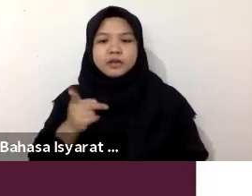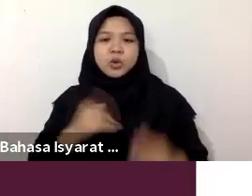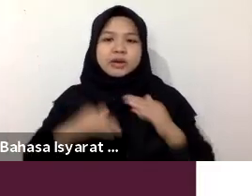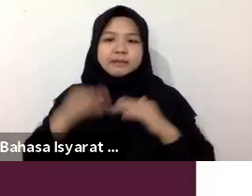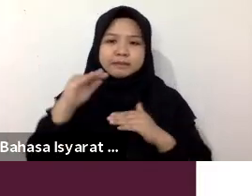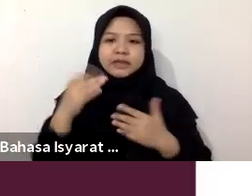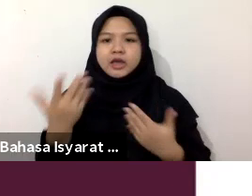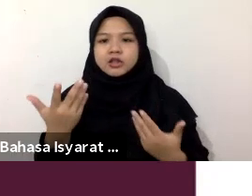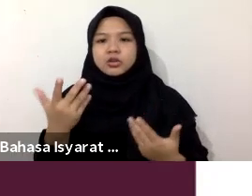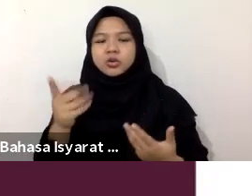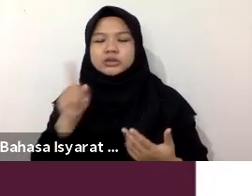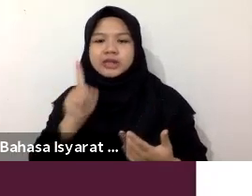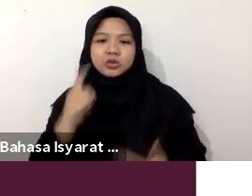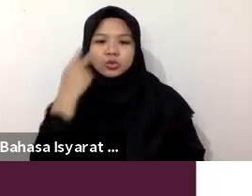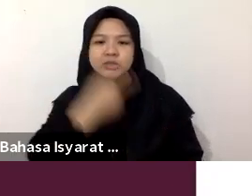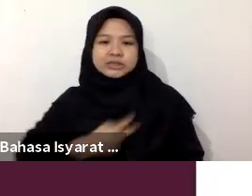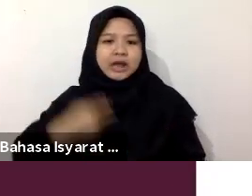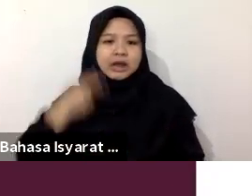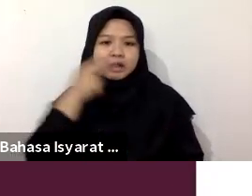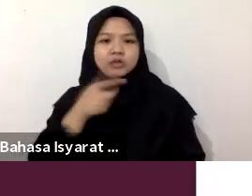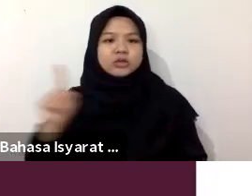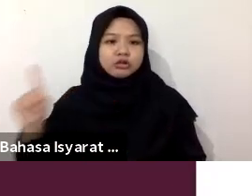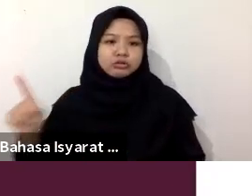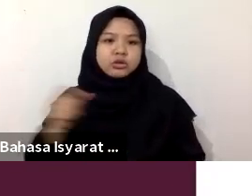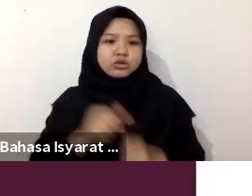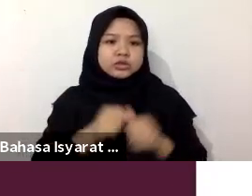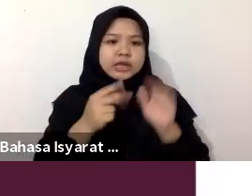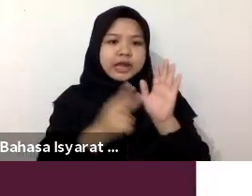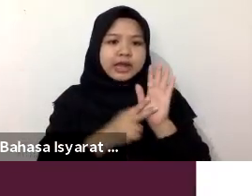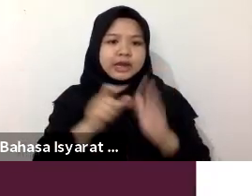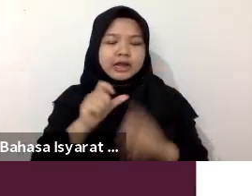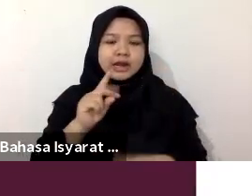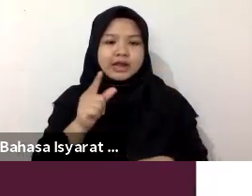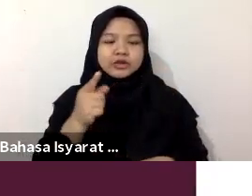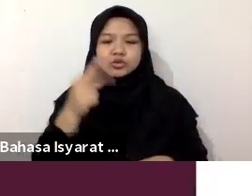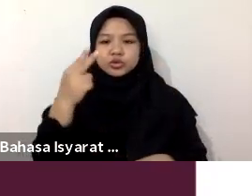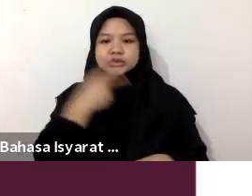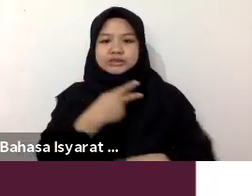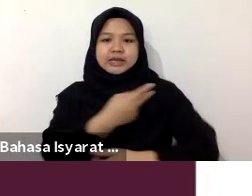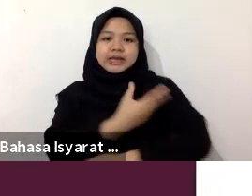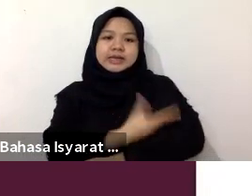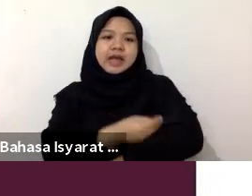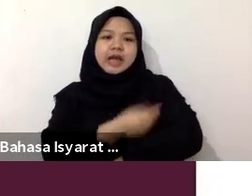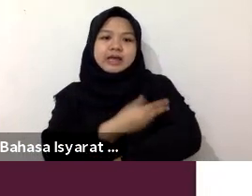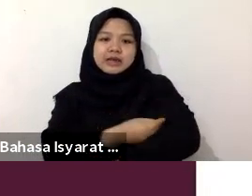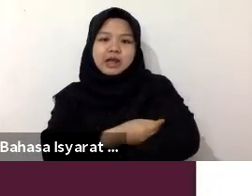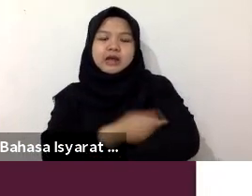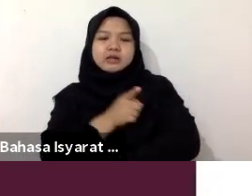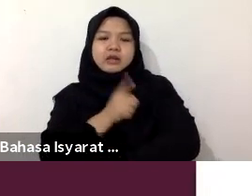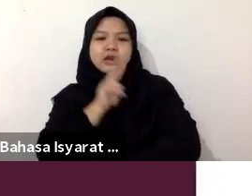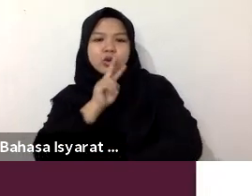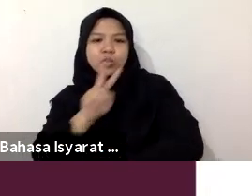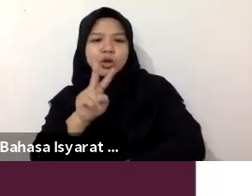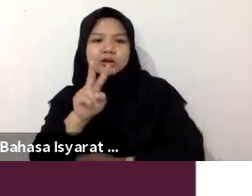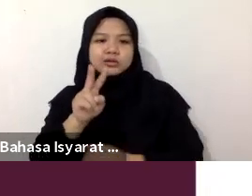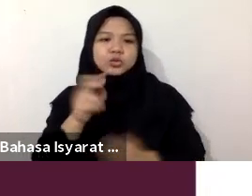dengan 1 gejala, ini 1. Dan di sini NLR ini adalah cek darah tepi. Nanti di situ akan keluar leukosit